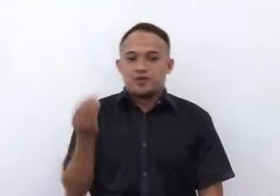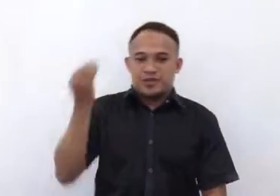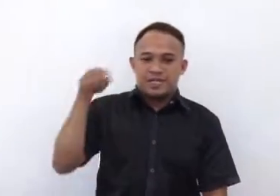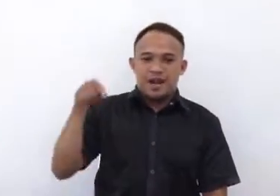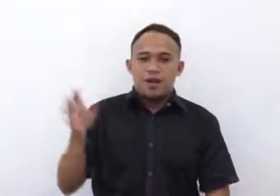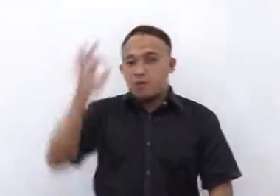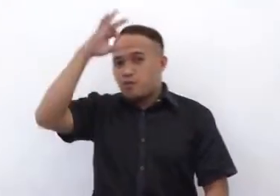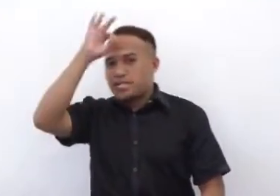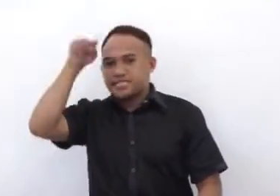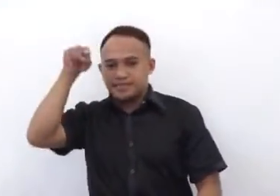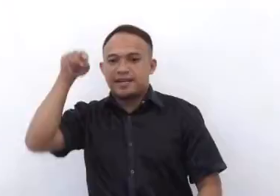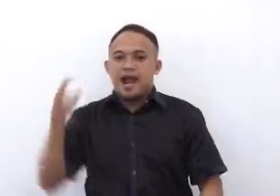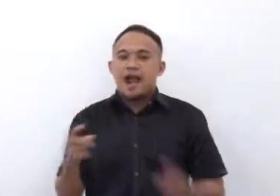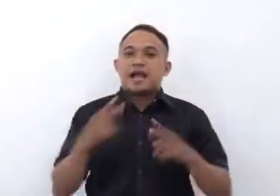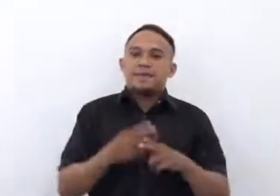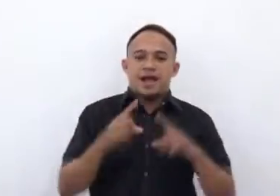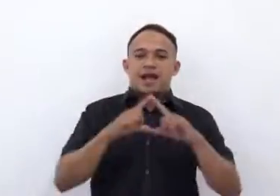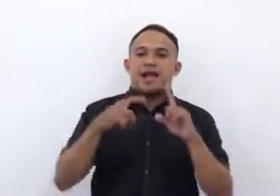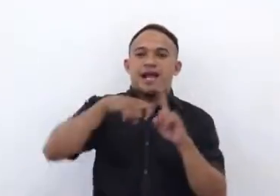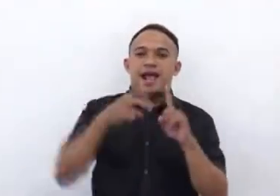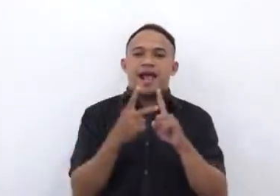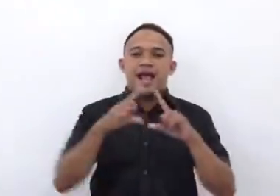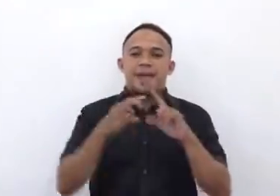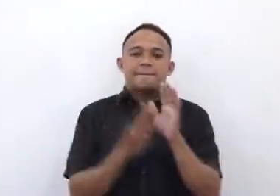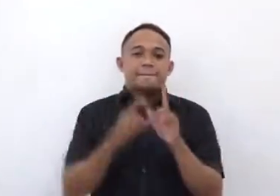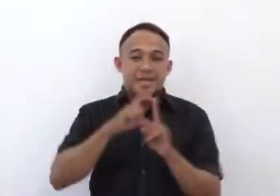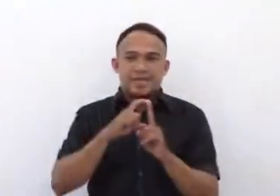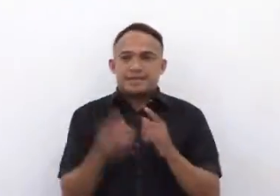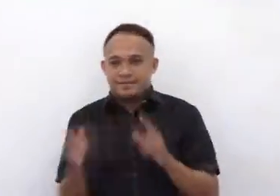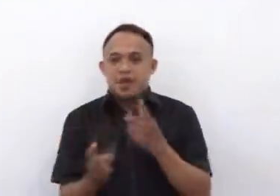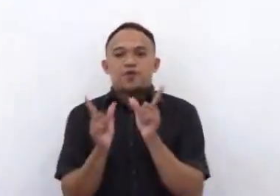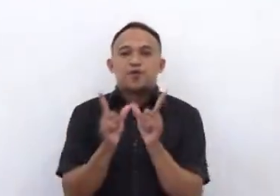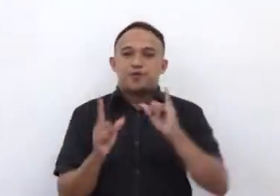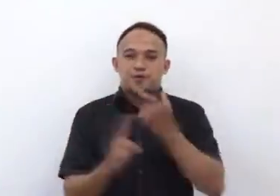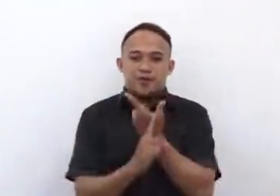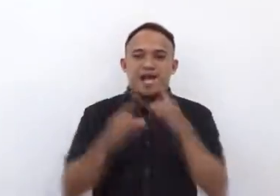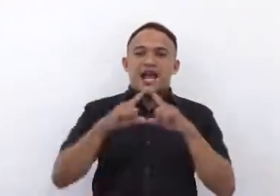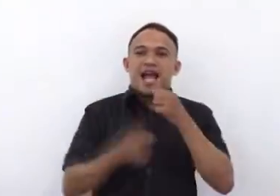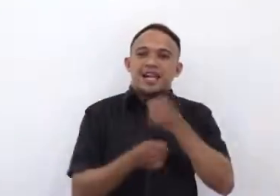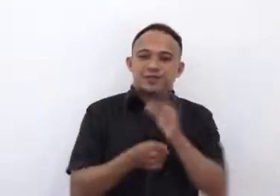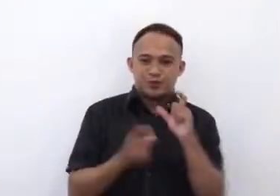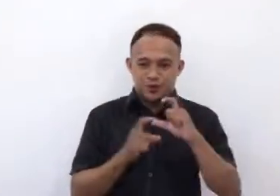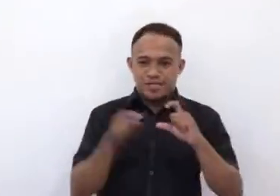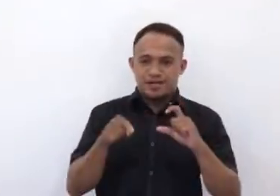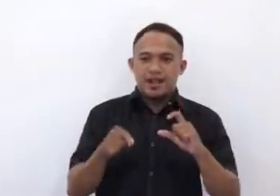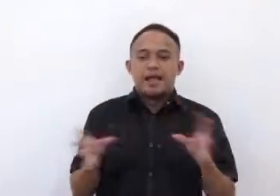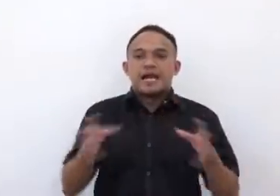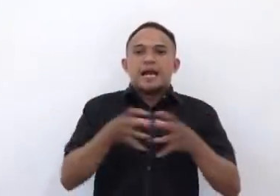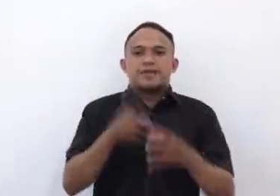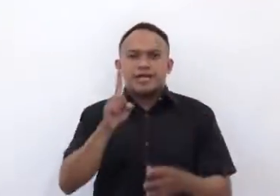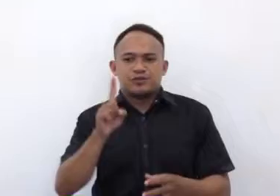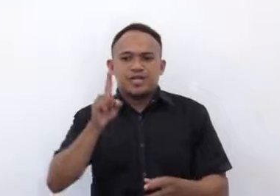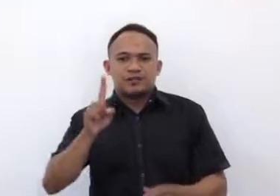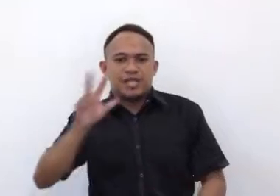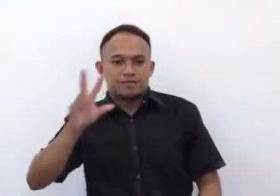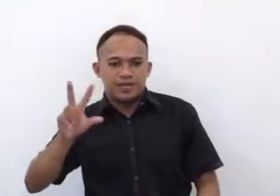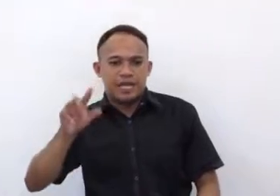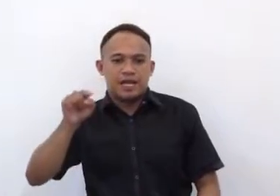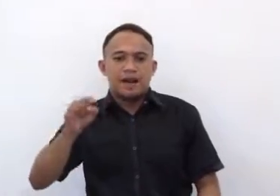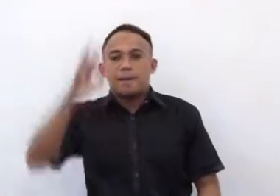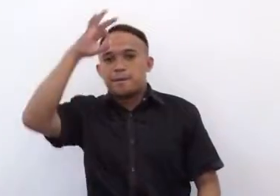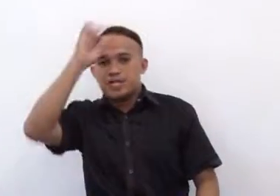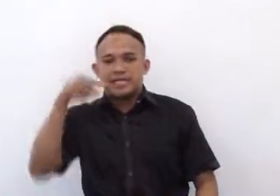didampingi Kapolda Irjen Pol Ahmad Wiagus dan Rem 133 Brigjen TNI Bagus Antono Fardito serta